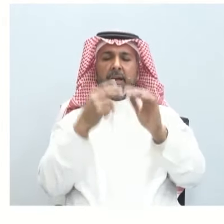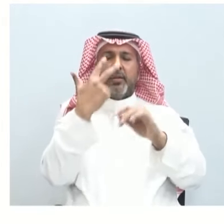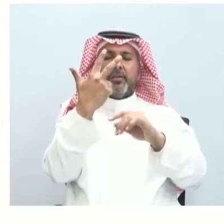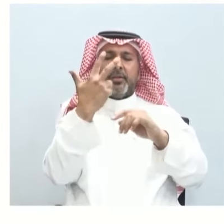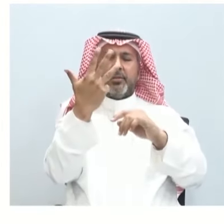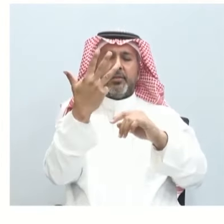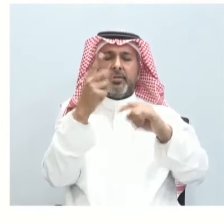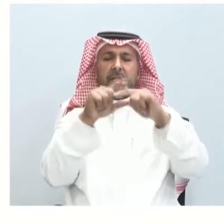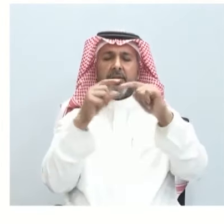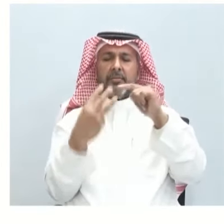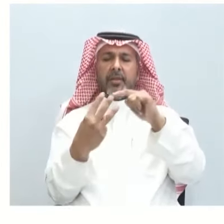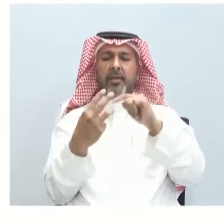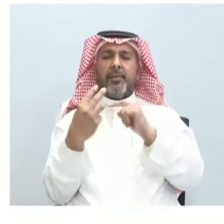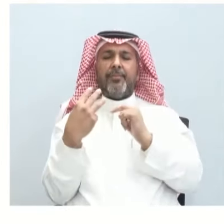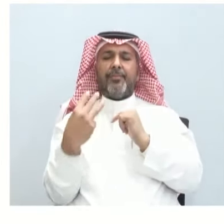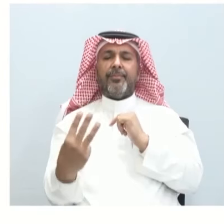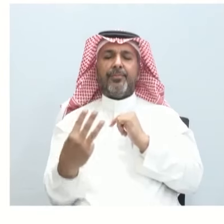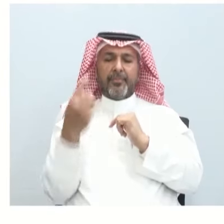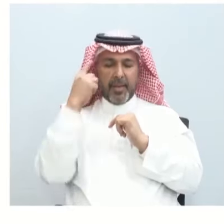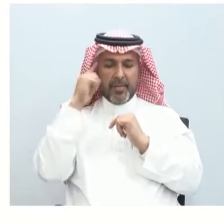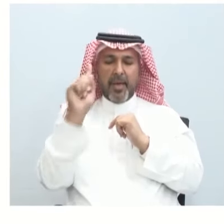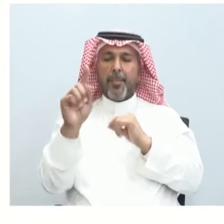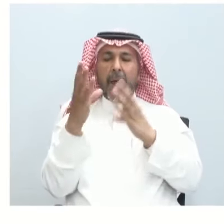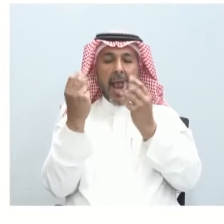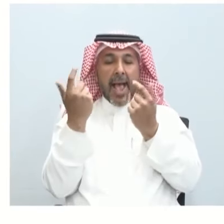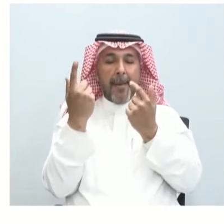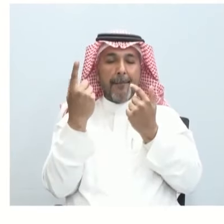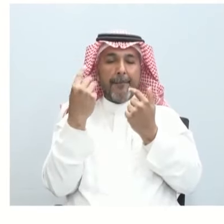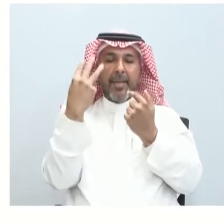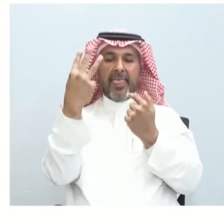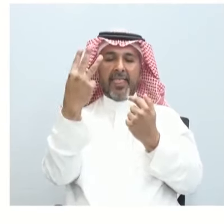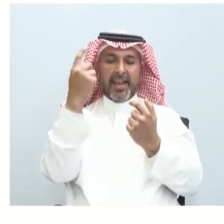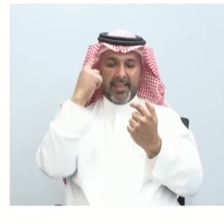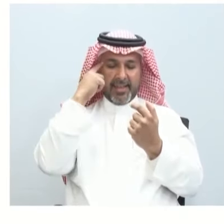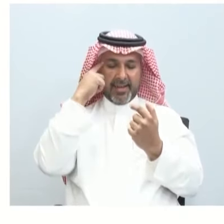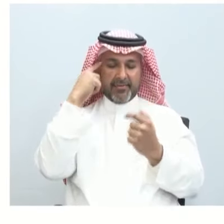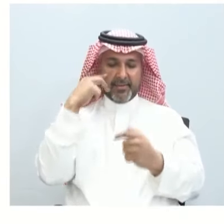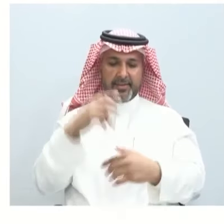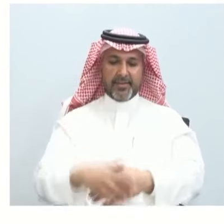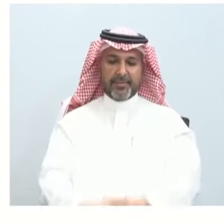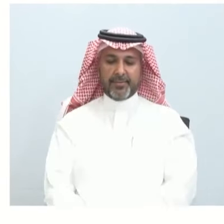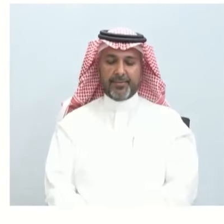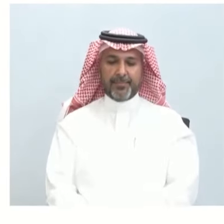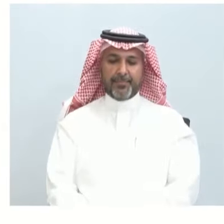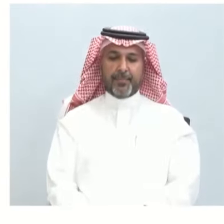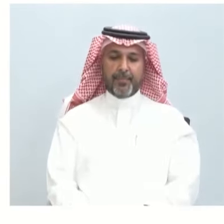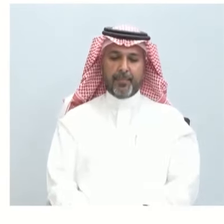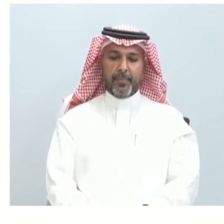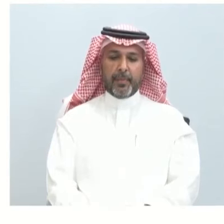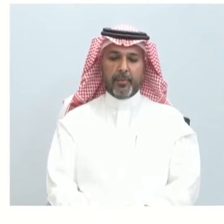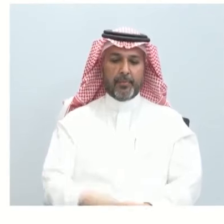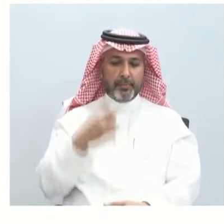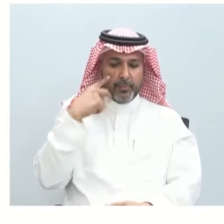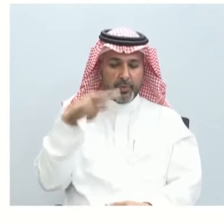باء تساوي ثلاثه اذا اوجدنا قيمه لنتاكد اجابتنا صحيحه ام لا نختار القوس الثاني